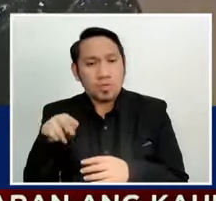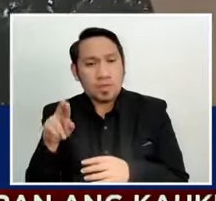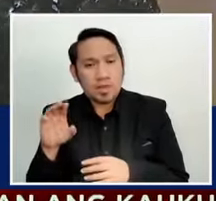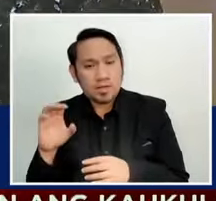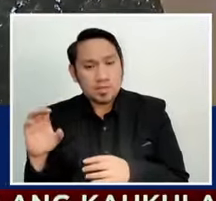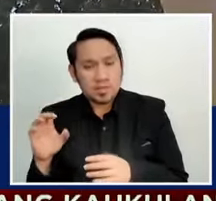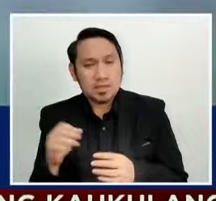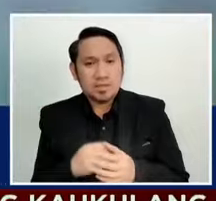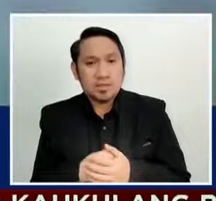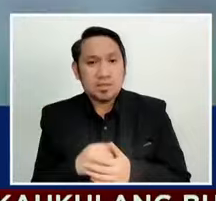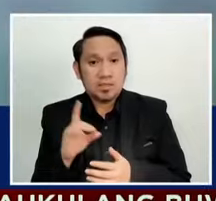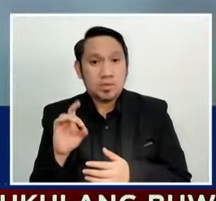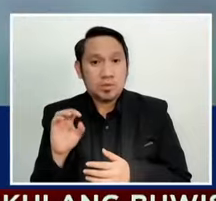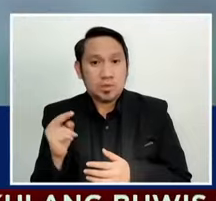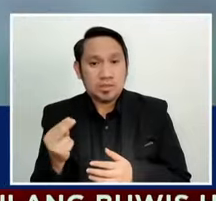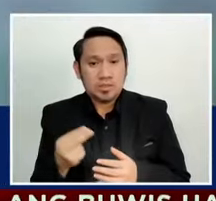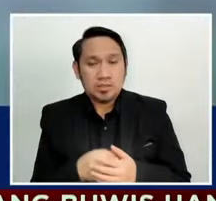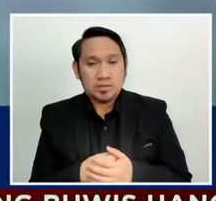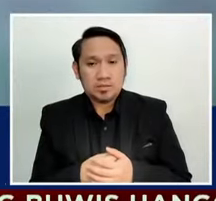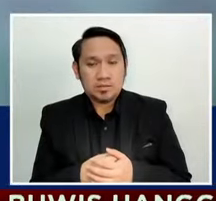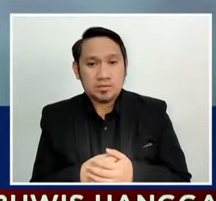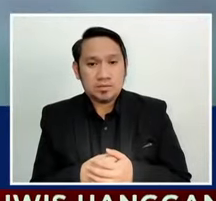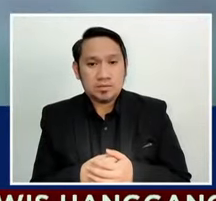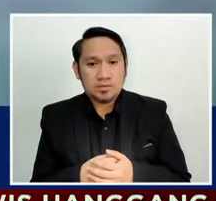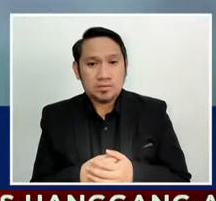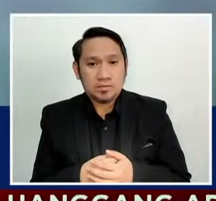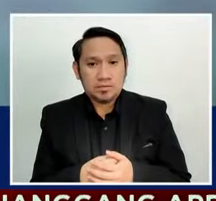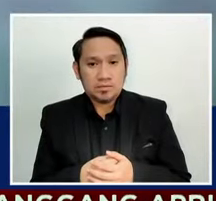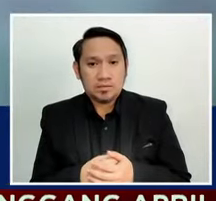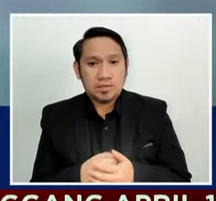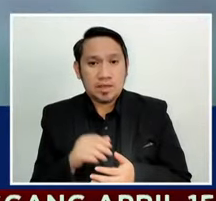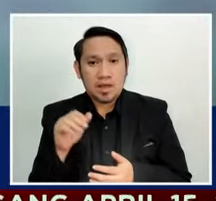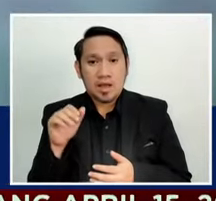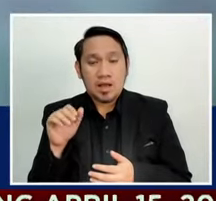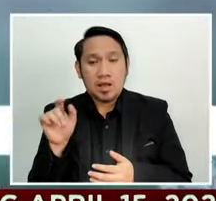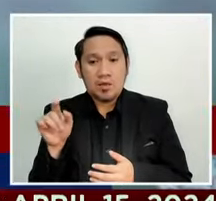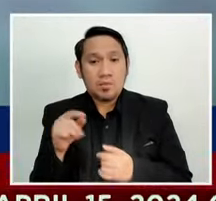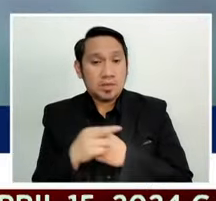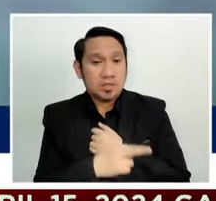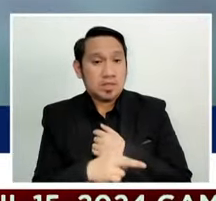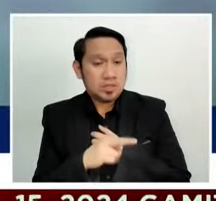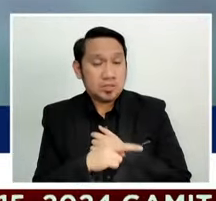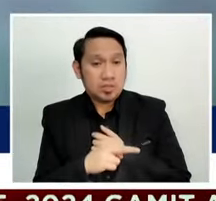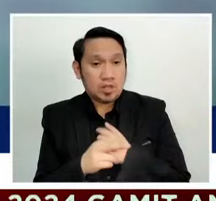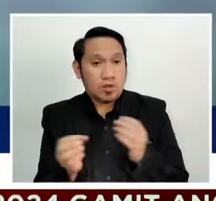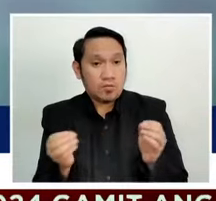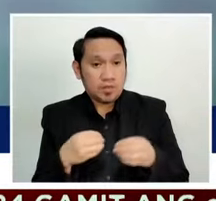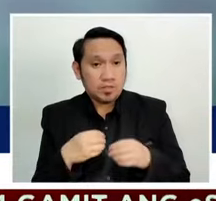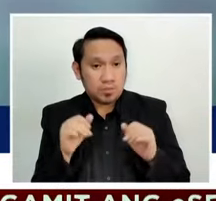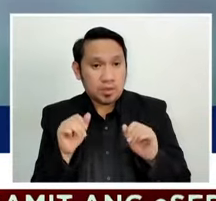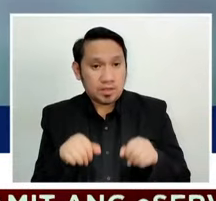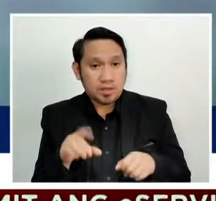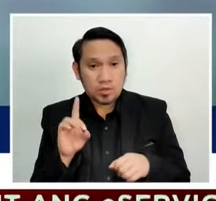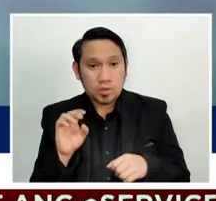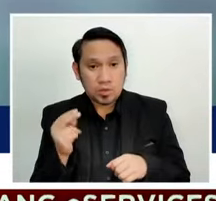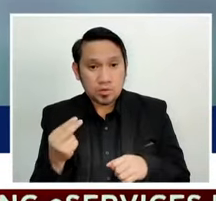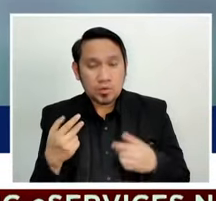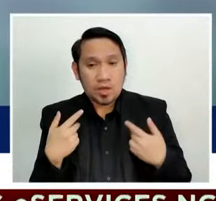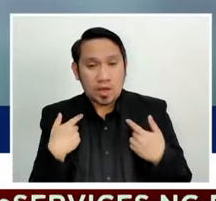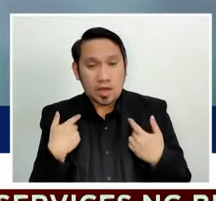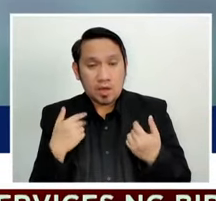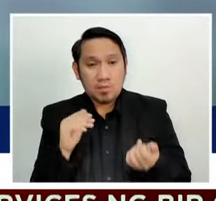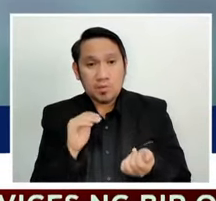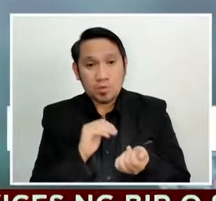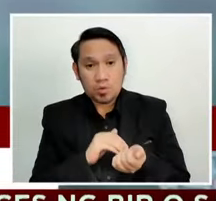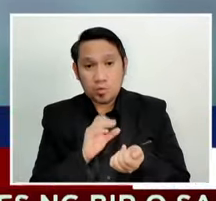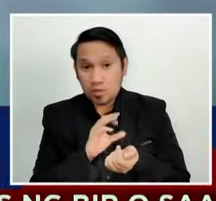Division ng DOH. Dumulog tayo sa RLED ng DOH Regional Office. Meron po tayong mga doktor at minsan may abogado po doon